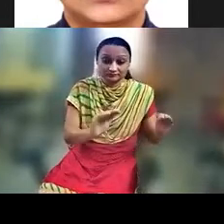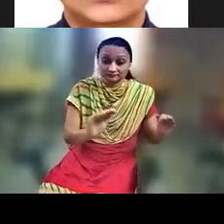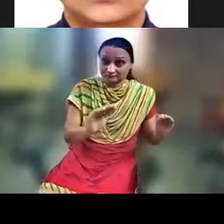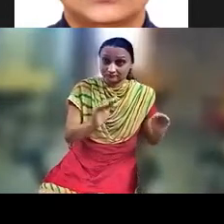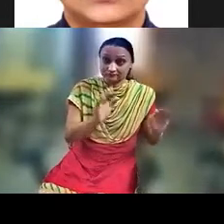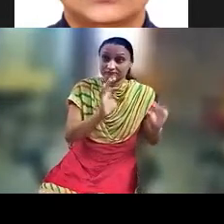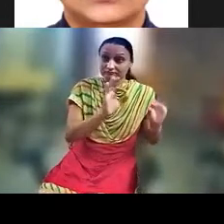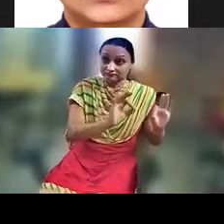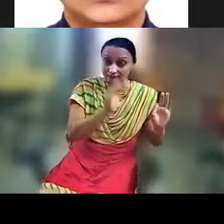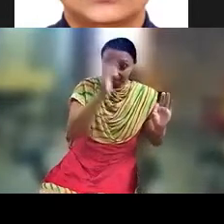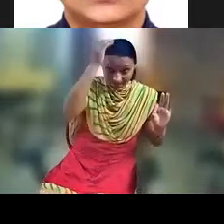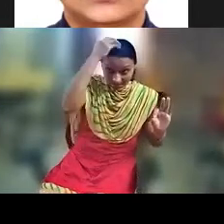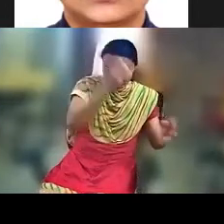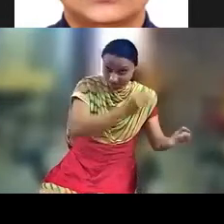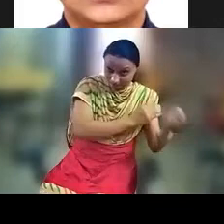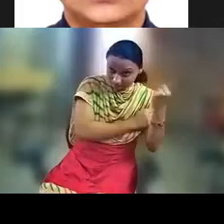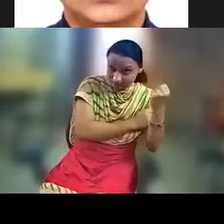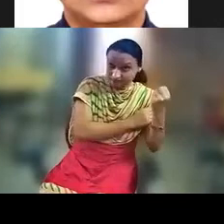ले सकते हैं.